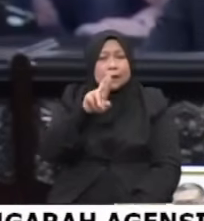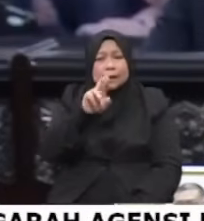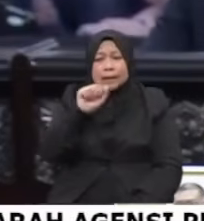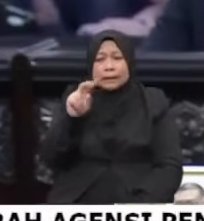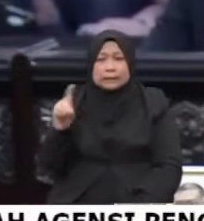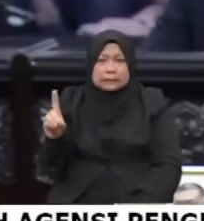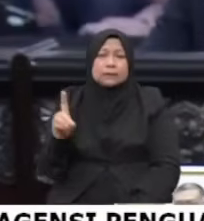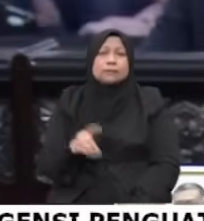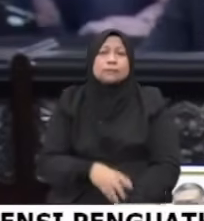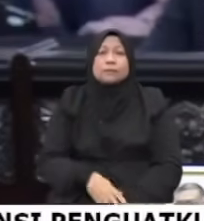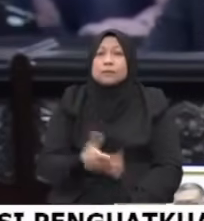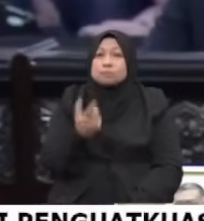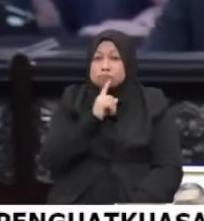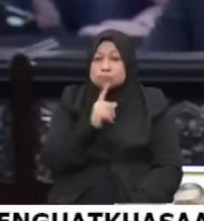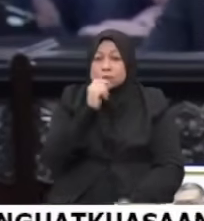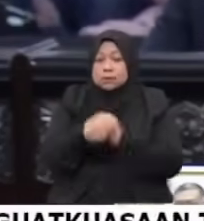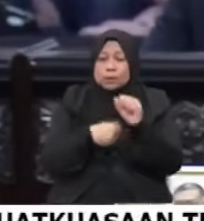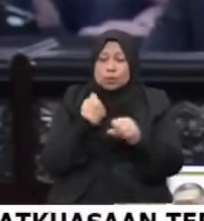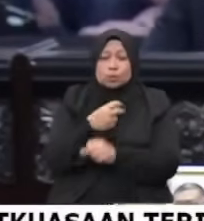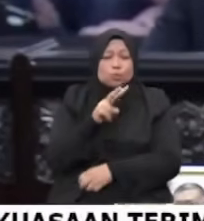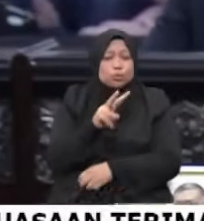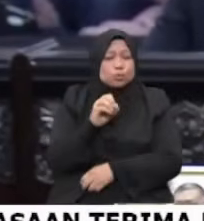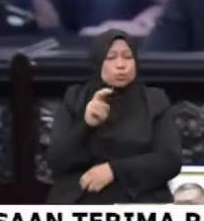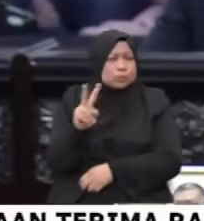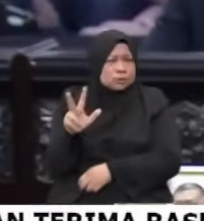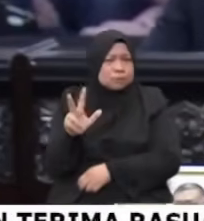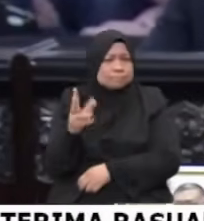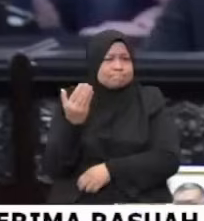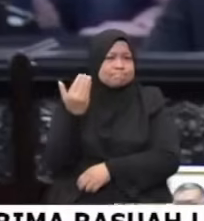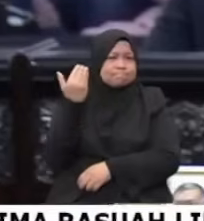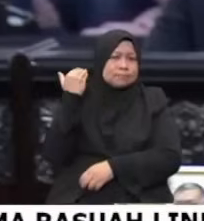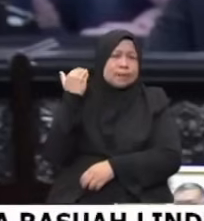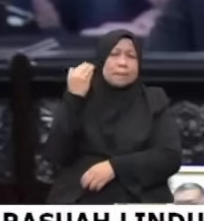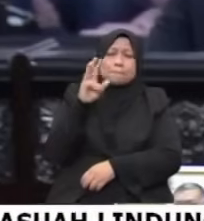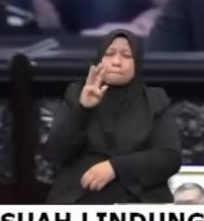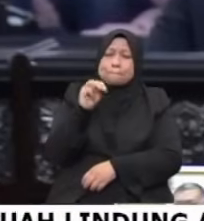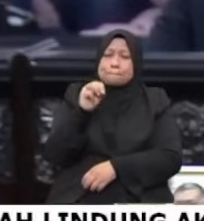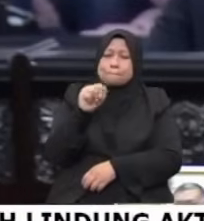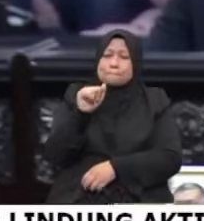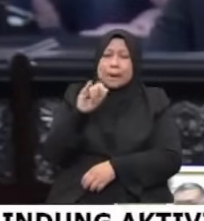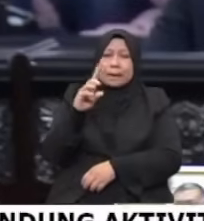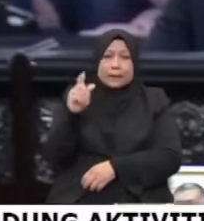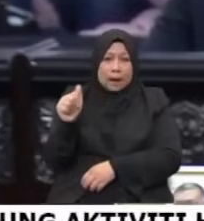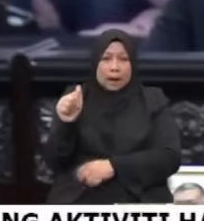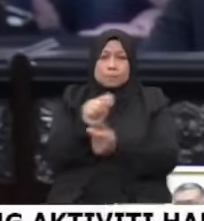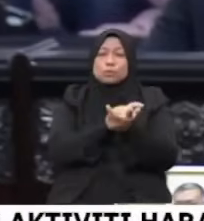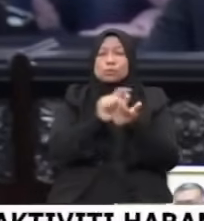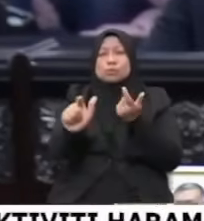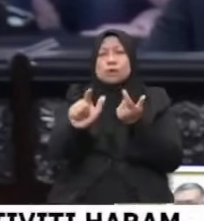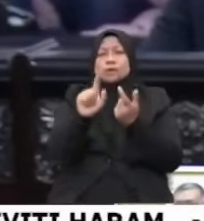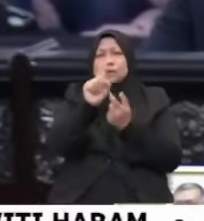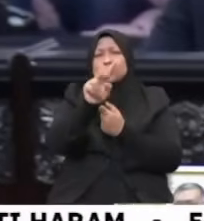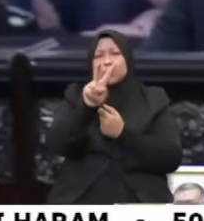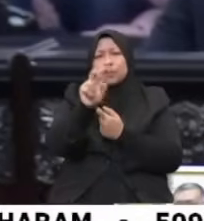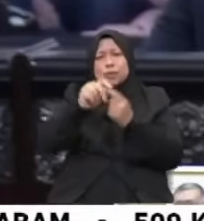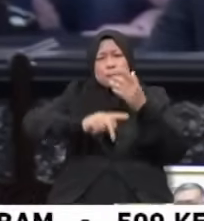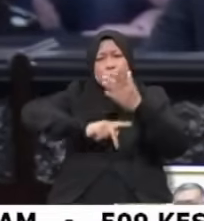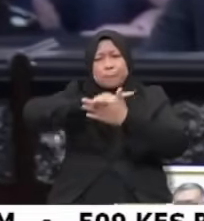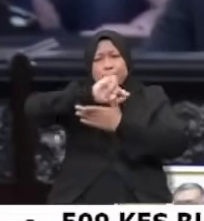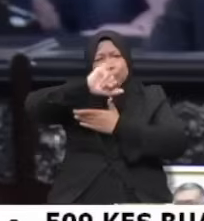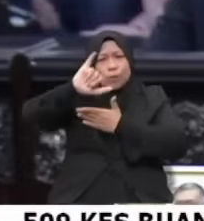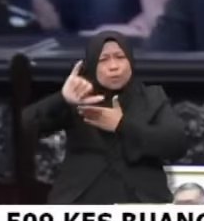R sepanjang tahun 2023 telah meluluskan 12 projek